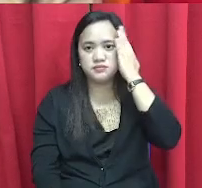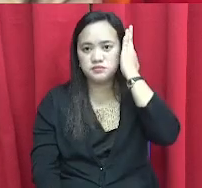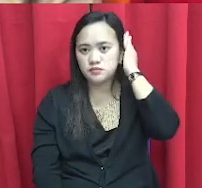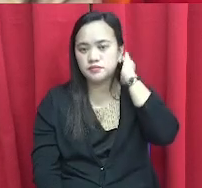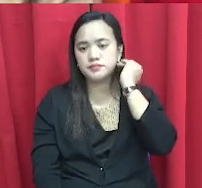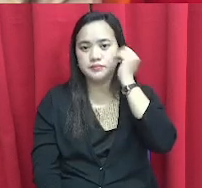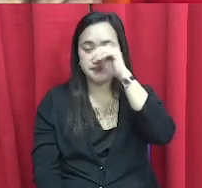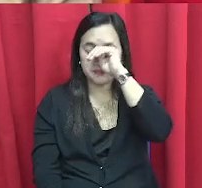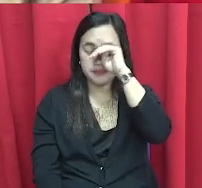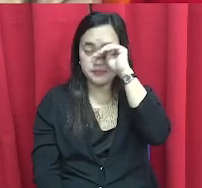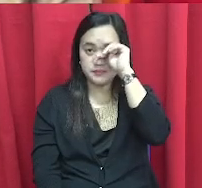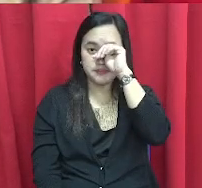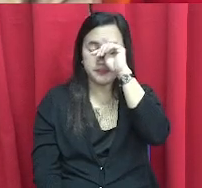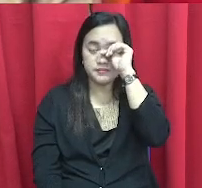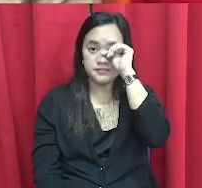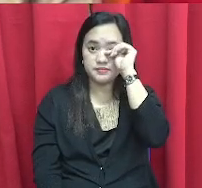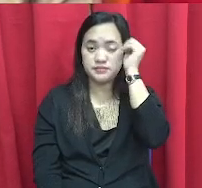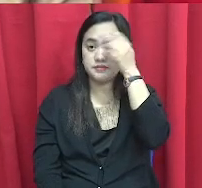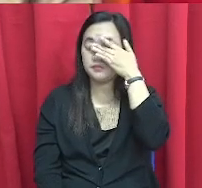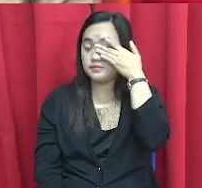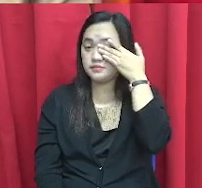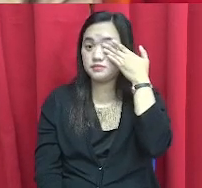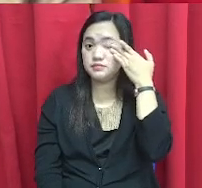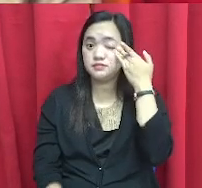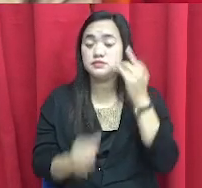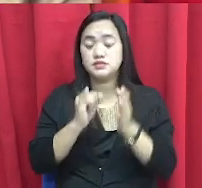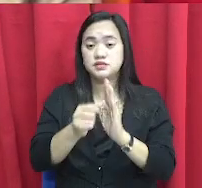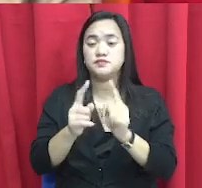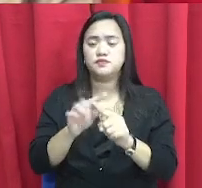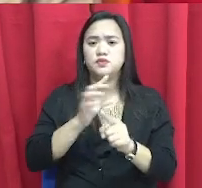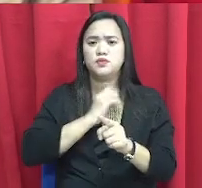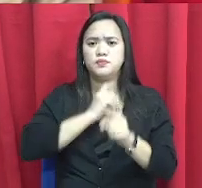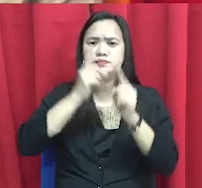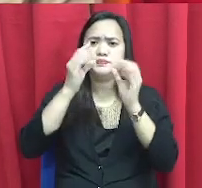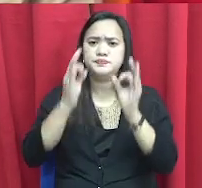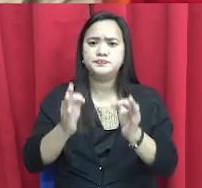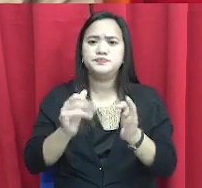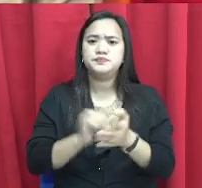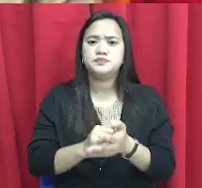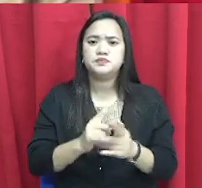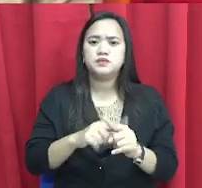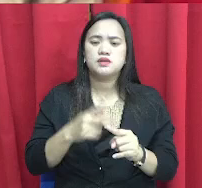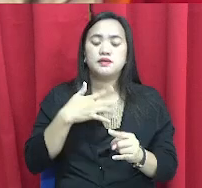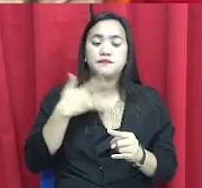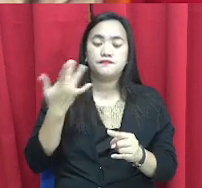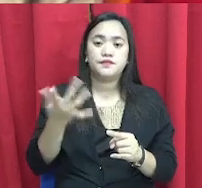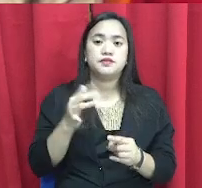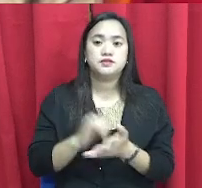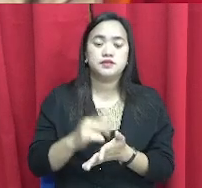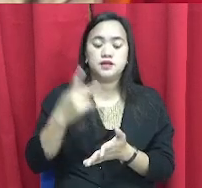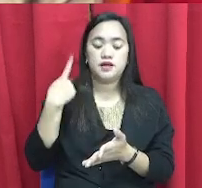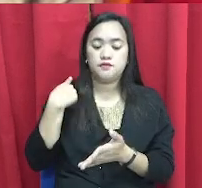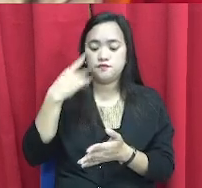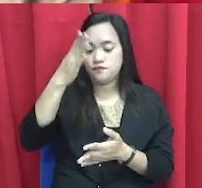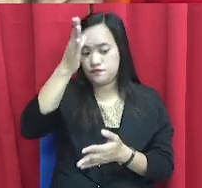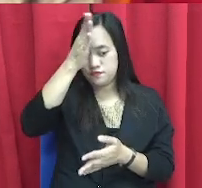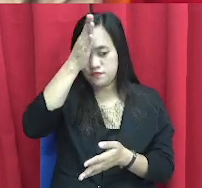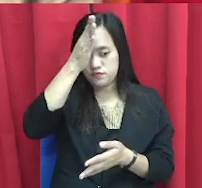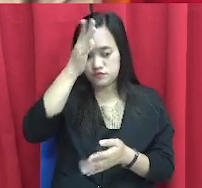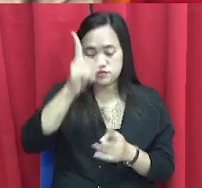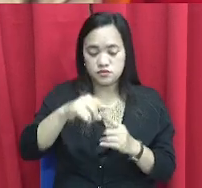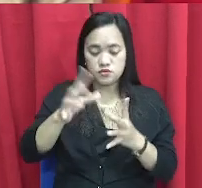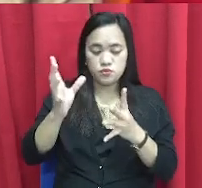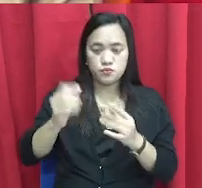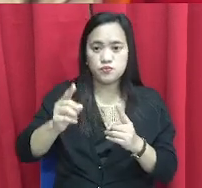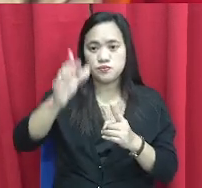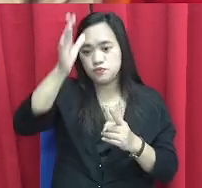Parang ako lang parang ako na pwedeng magdesisyon eh ay mga kapatid dapat maramdaman nilang meron silang tatay na yung nais ng tatay